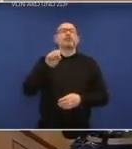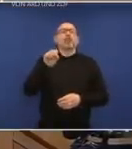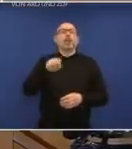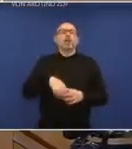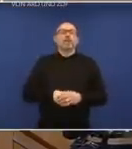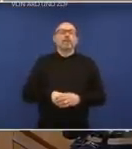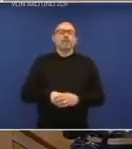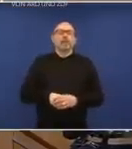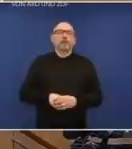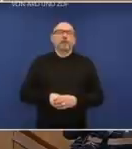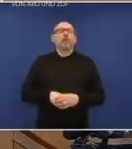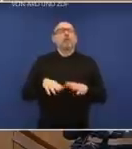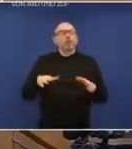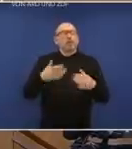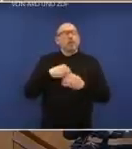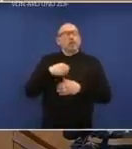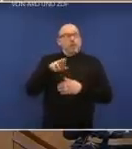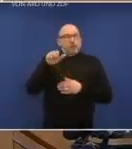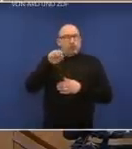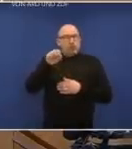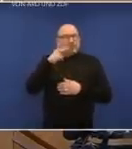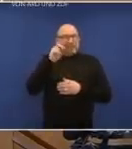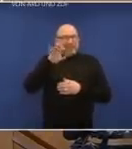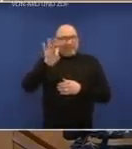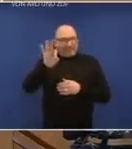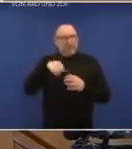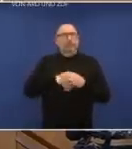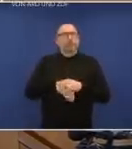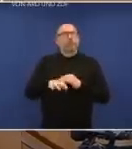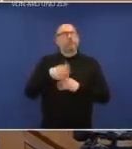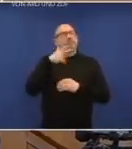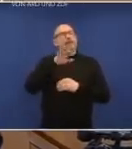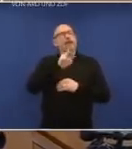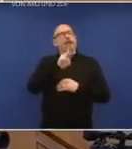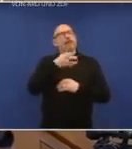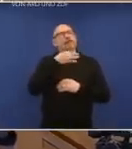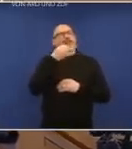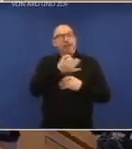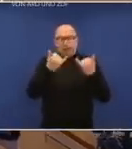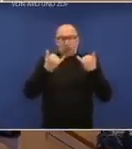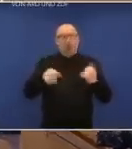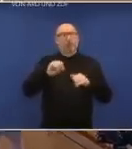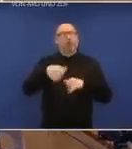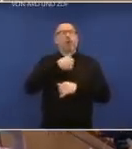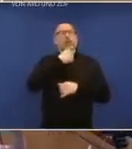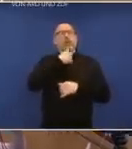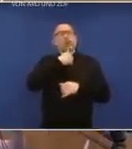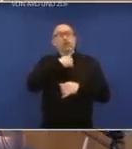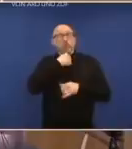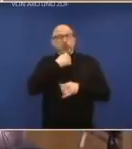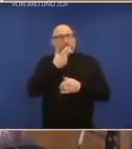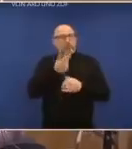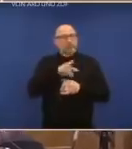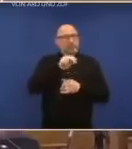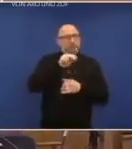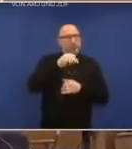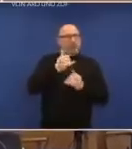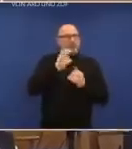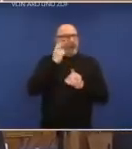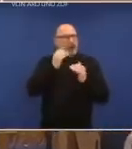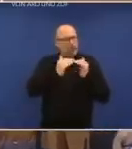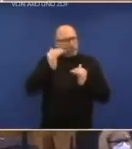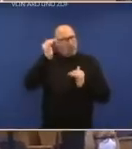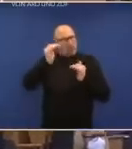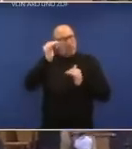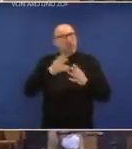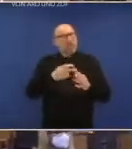Ja, Ulrich Stolz, ZDF Frontal 21. Herr Kautz, wenn jetzt ab heute Jugendliche geimpft werden, die 12 Jahre und älter sind, welche